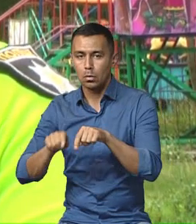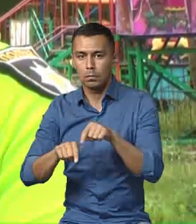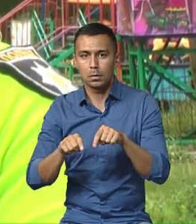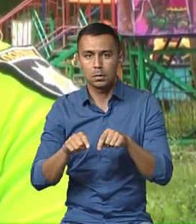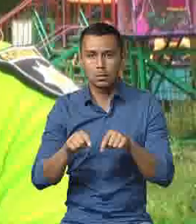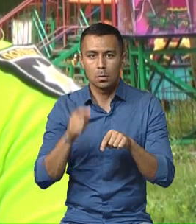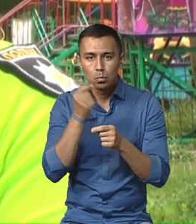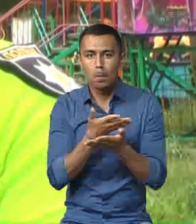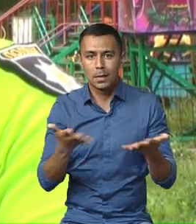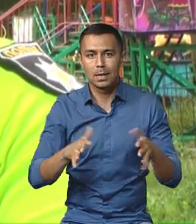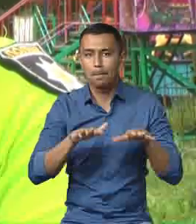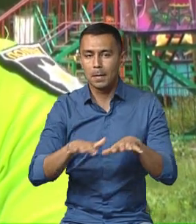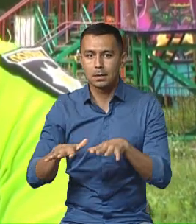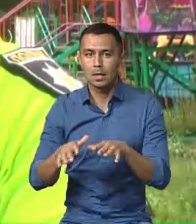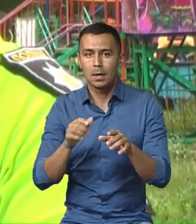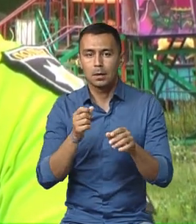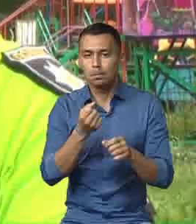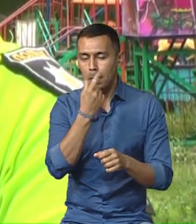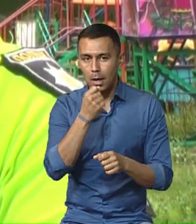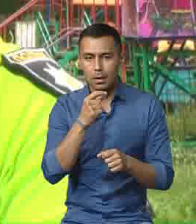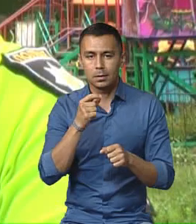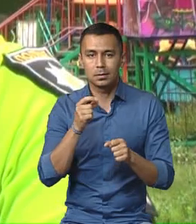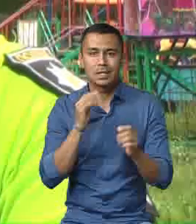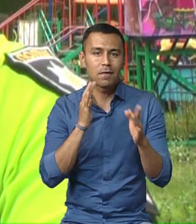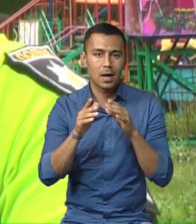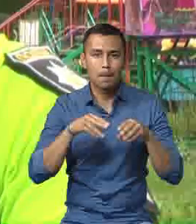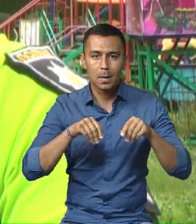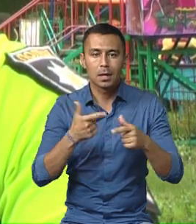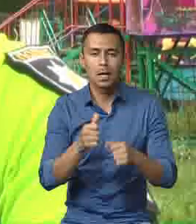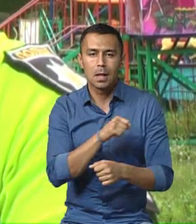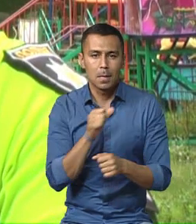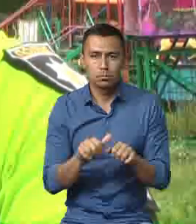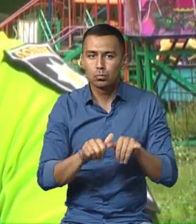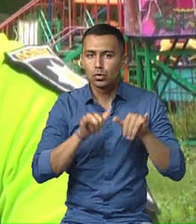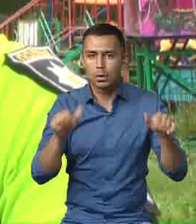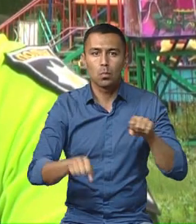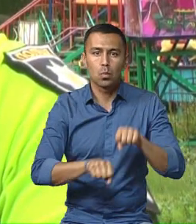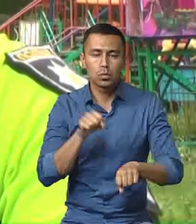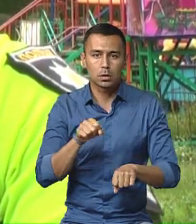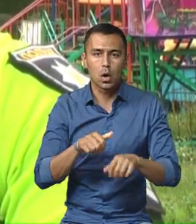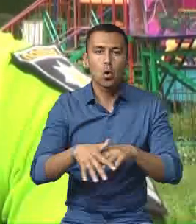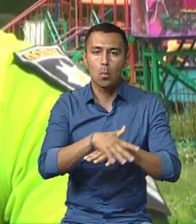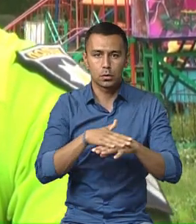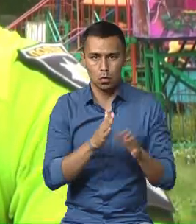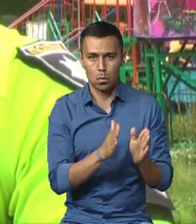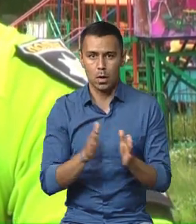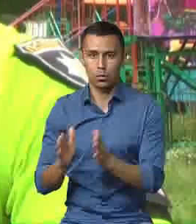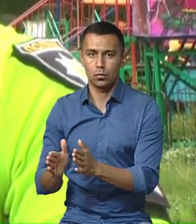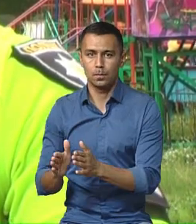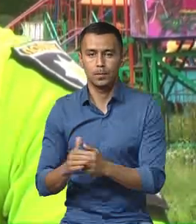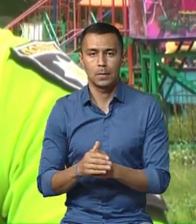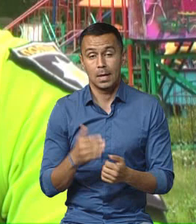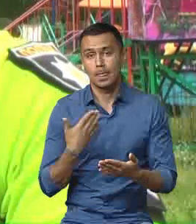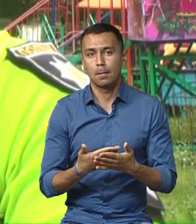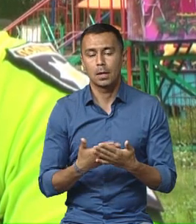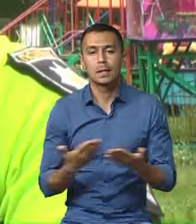місць, саме парки, сквери, пляжі, там, де найбільш поширеніші порушення саме громадського порядку.